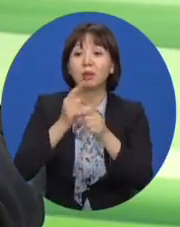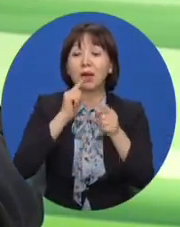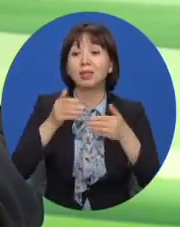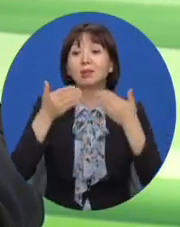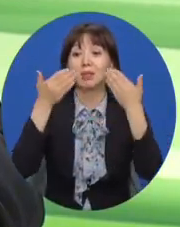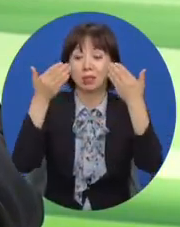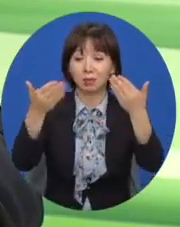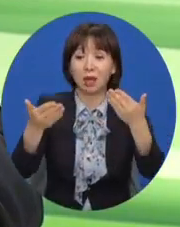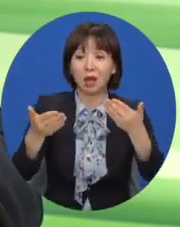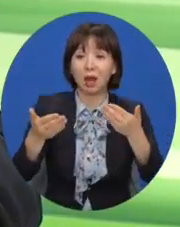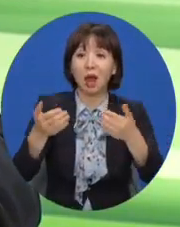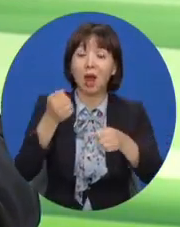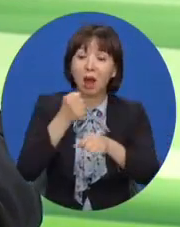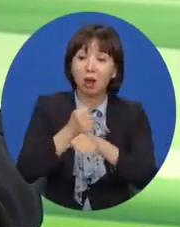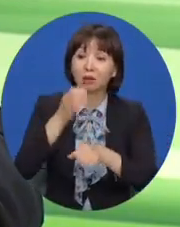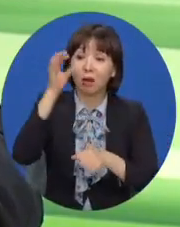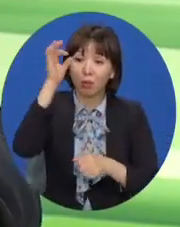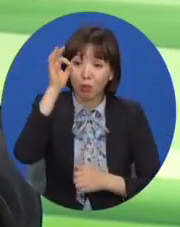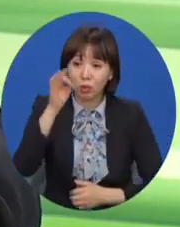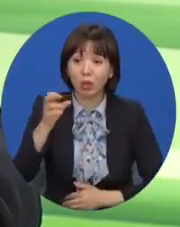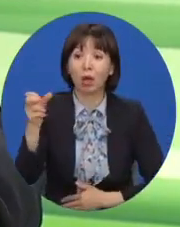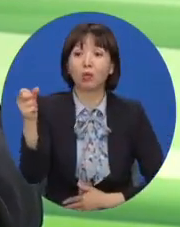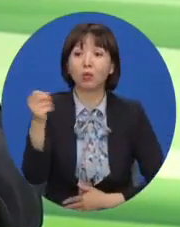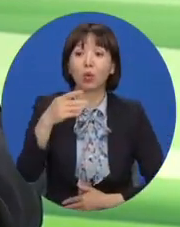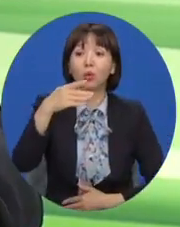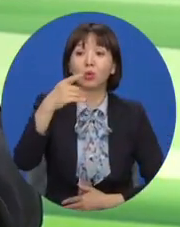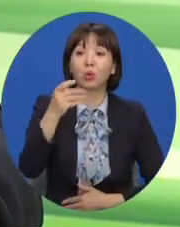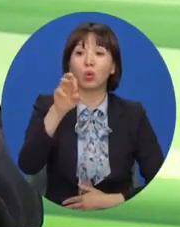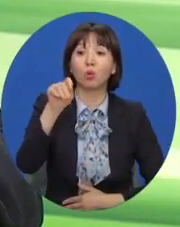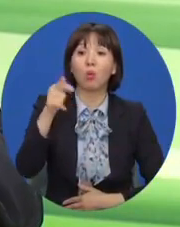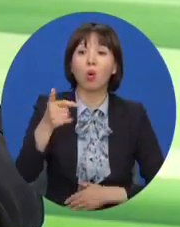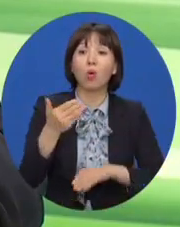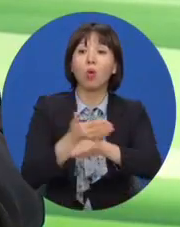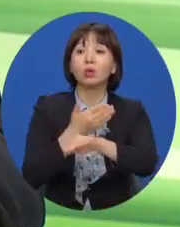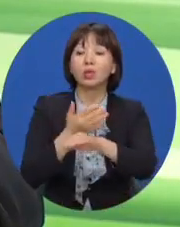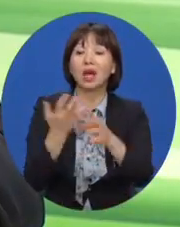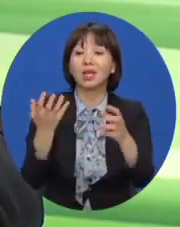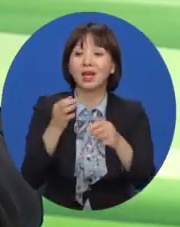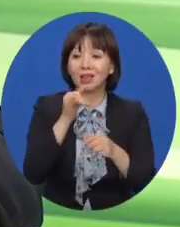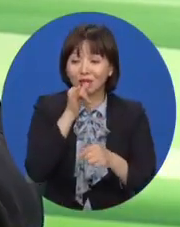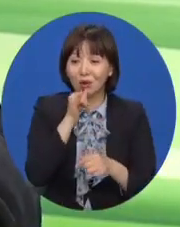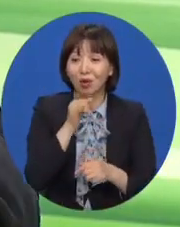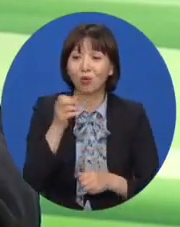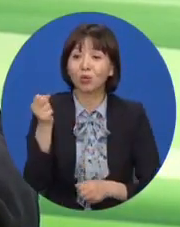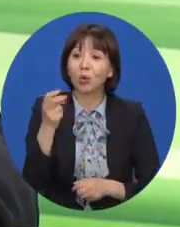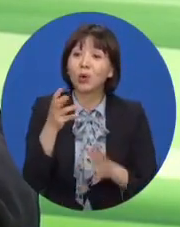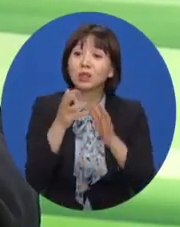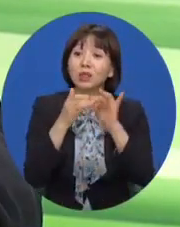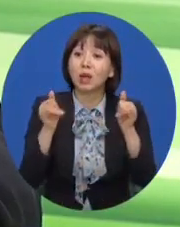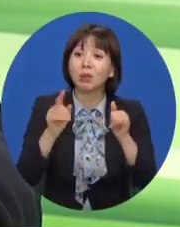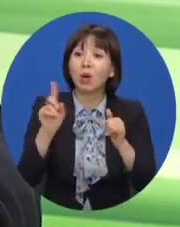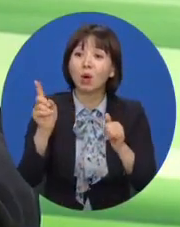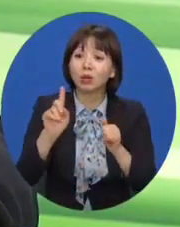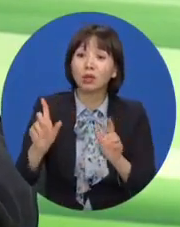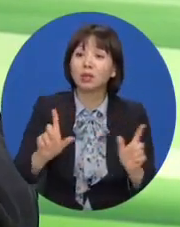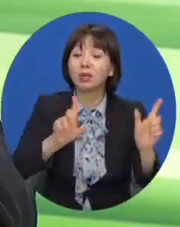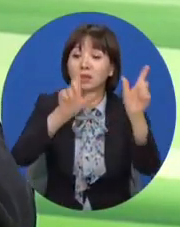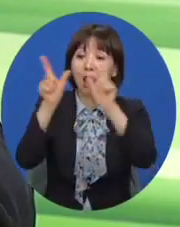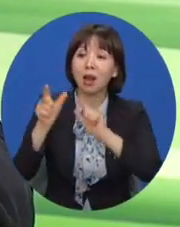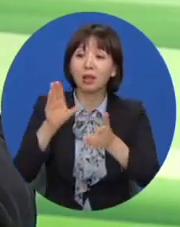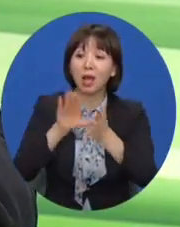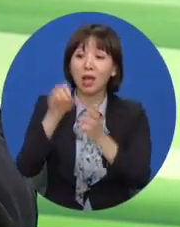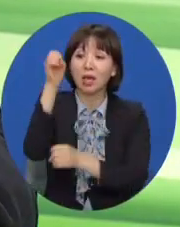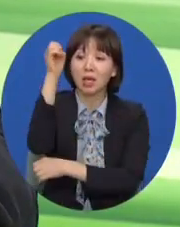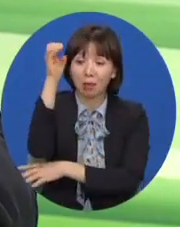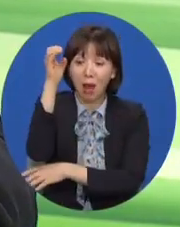드립니다. 그렇게 하다 보니까 또 토목공사 얘기가 나오시는데 그러면 사람이 어떤 삶을 살아가는데 기반